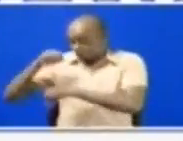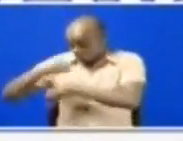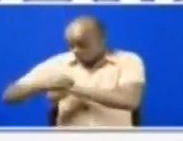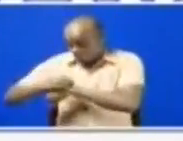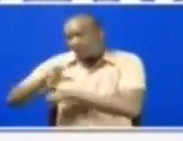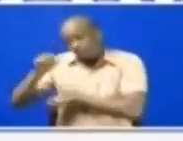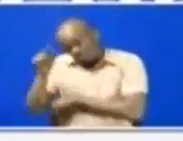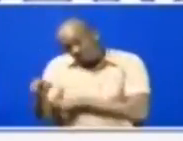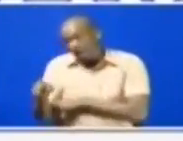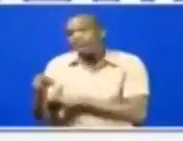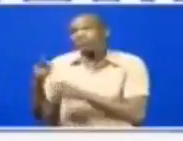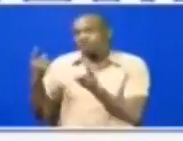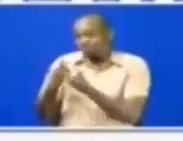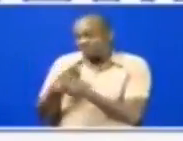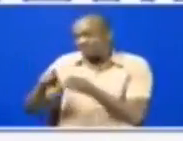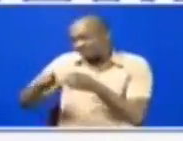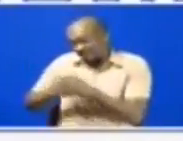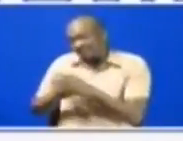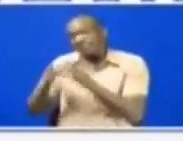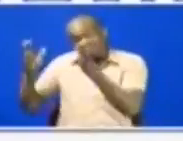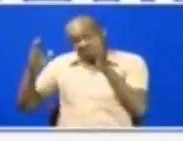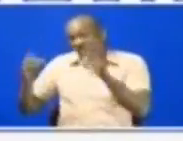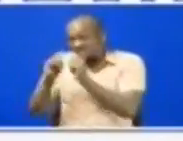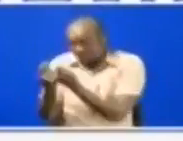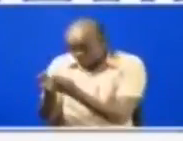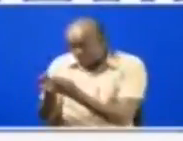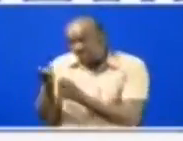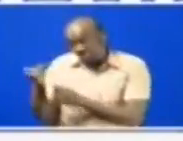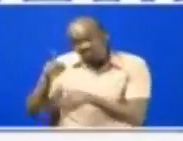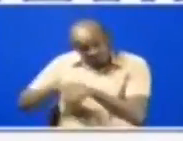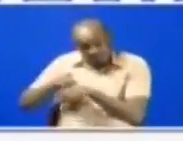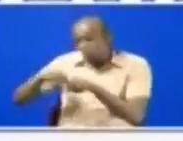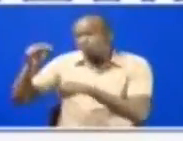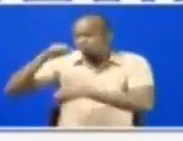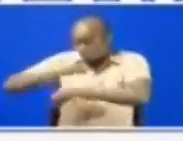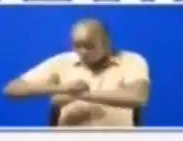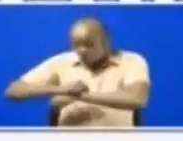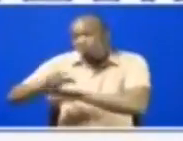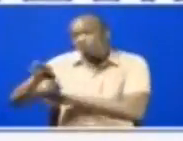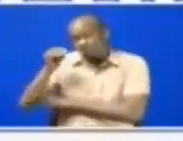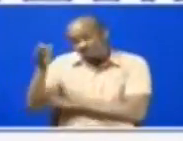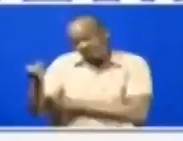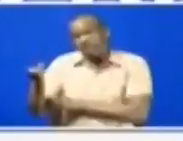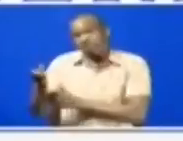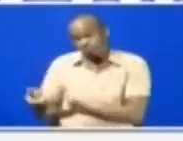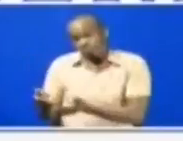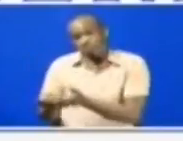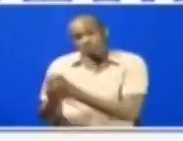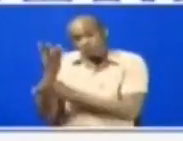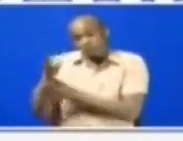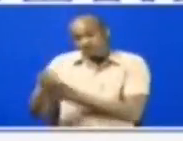tukaanza kuitwa kidogo kama kwa hizima. Tulianza kuchezea timu kubwa kidogo. So hapo unajua ukienda shule pale kidogo unakuja unapata unaanza kuinuka polepole